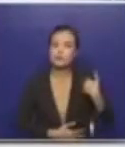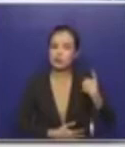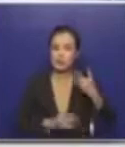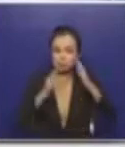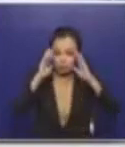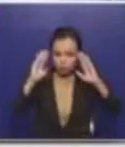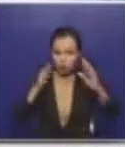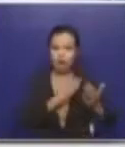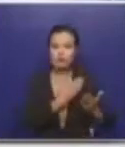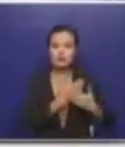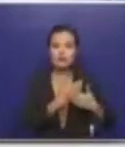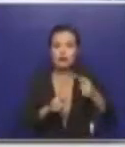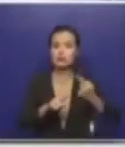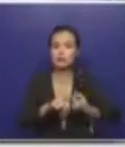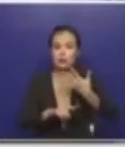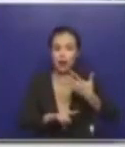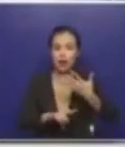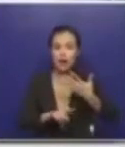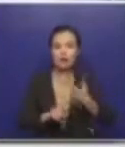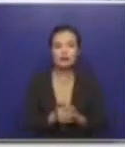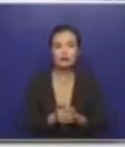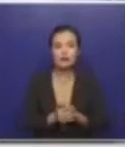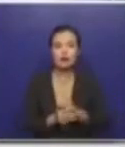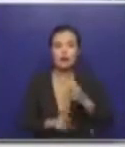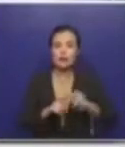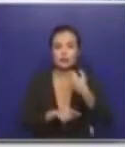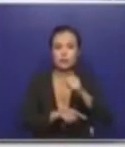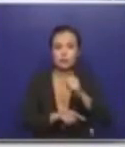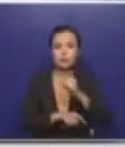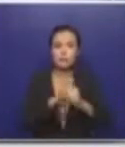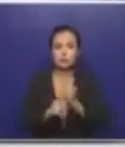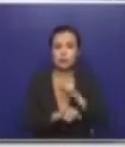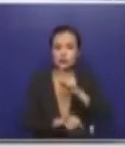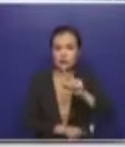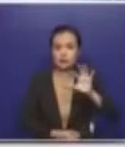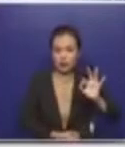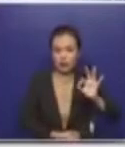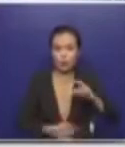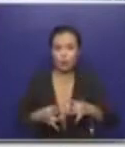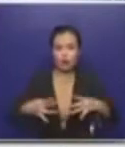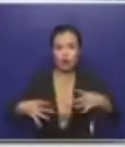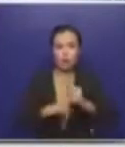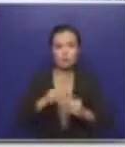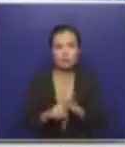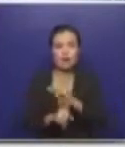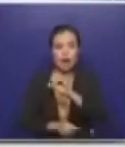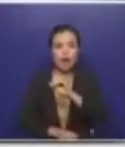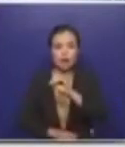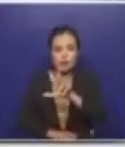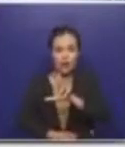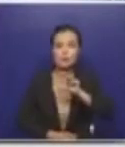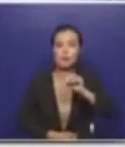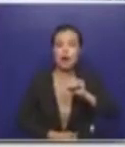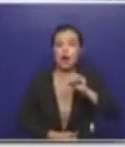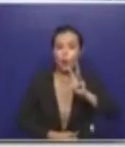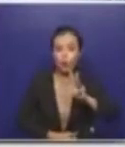ต่พฤษภาธมินตุลา19แม้กระทั่งการขัดแย้งกันระหว่างปี53ปี56 57ท่านประธานครับผ